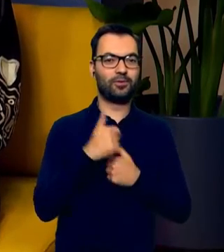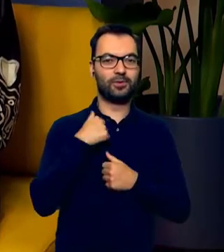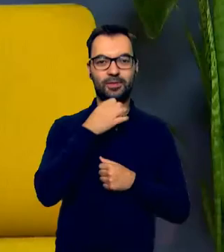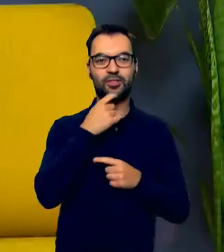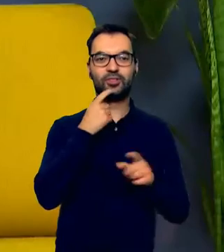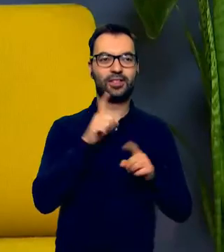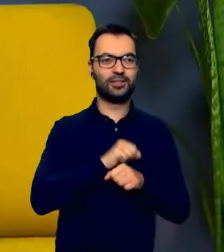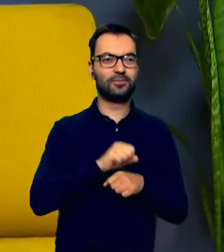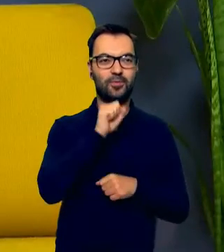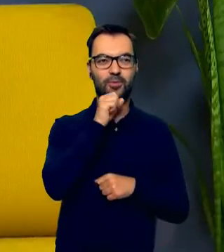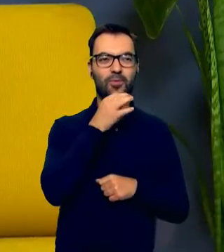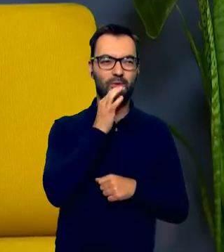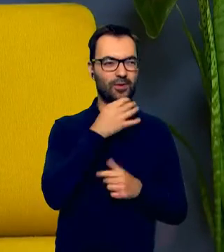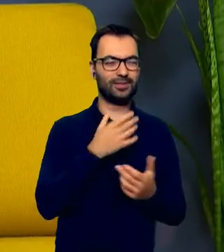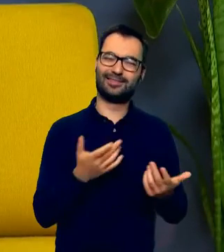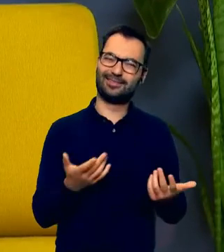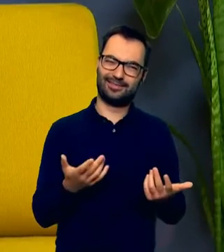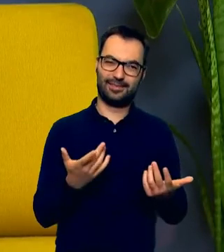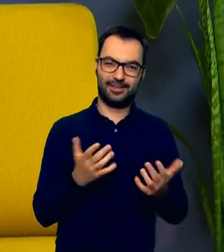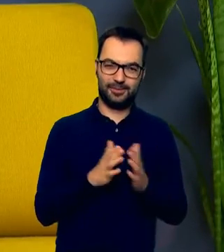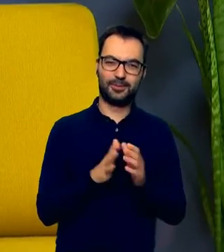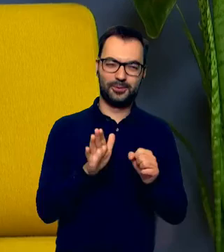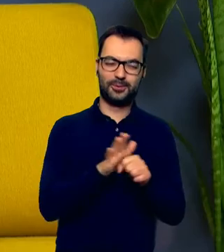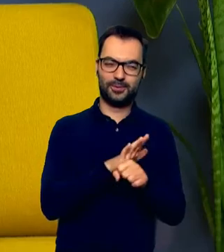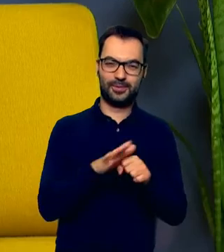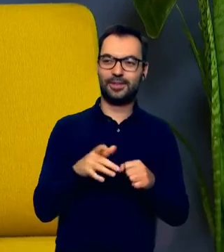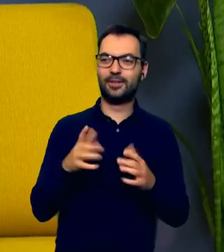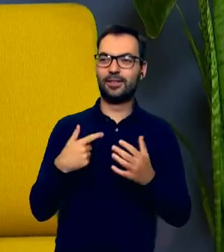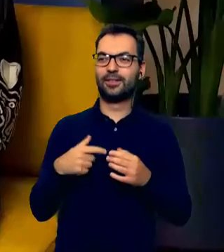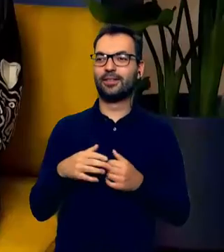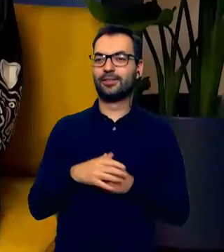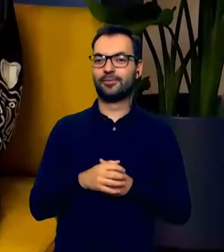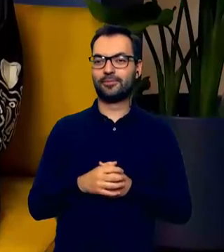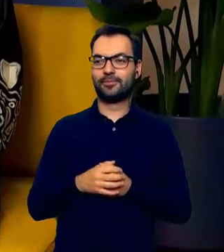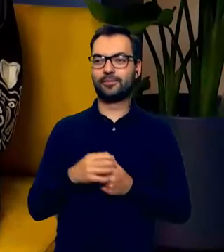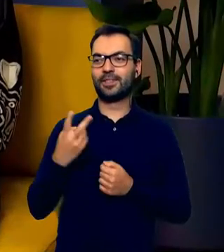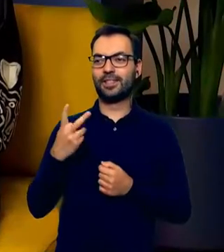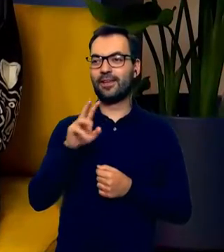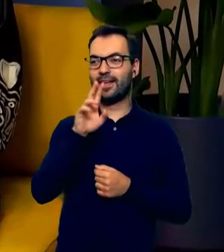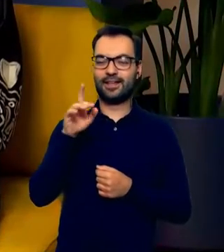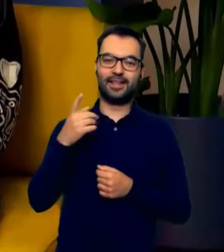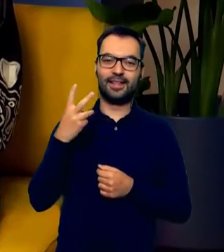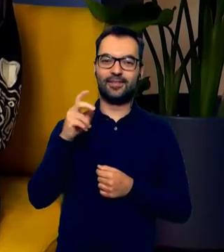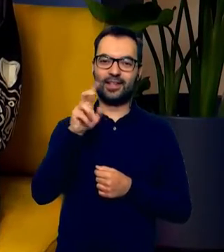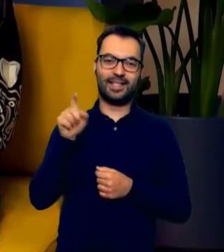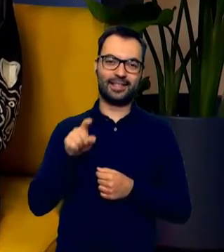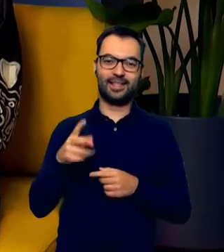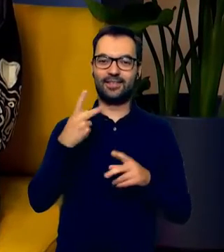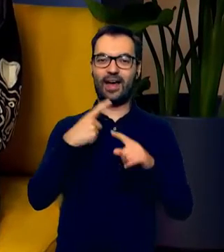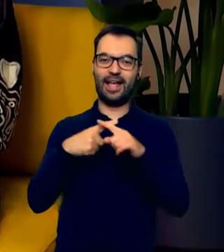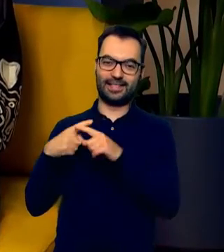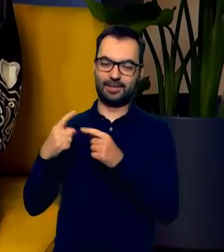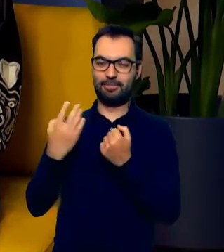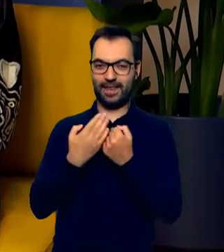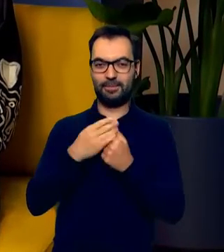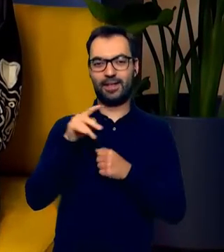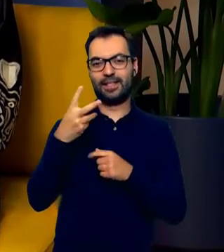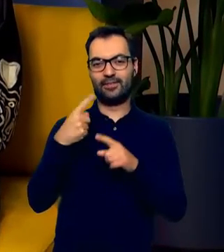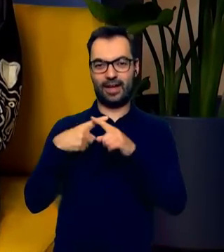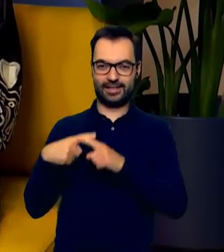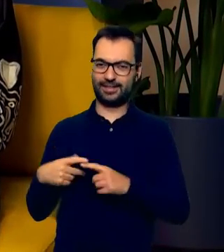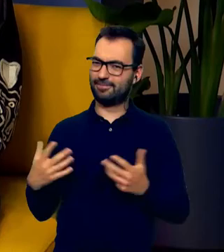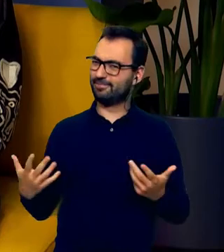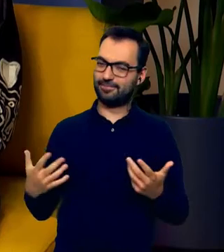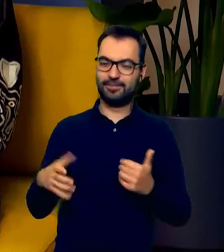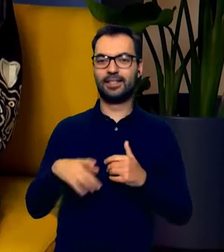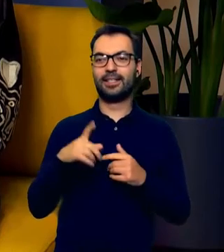zapytać, co to znaczy być młodym, więc może po prostu dopełnimy. Tak, jest takie równanie z dwoma niewiadomymi. Ale to jest taki stan,